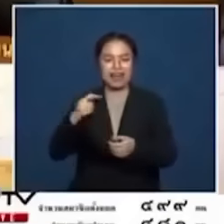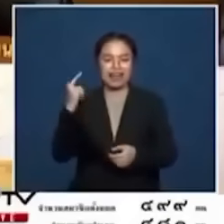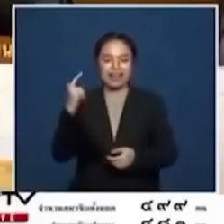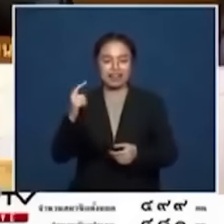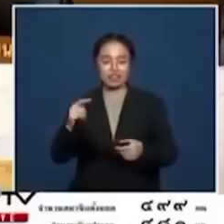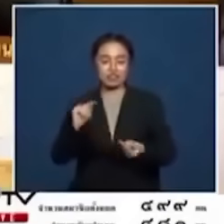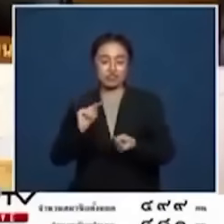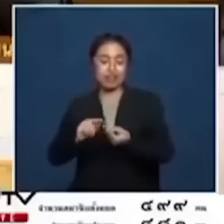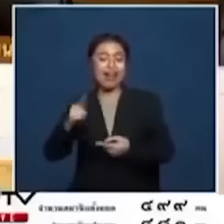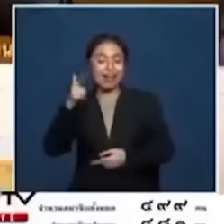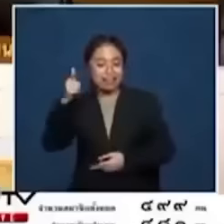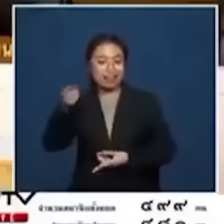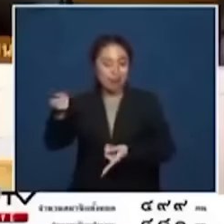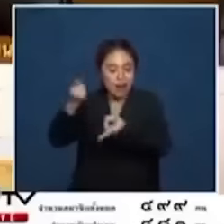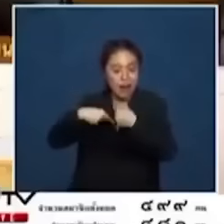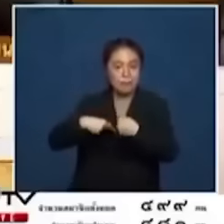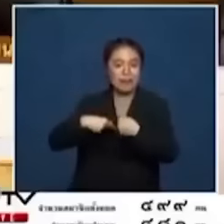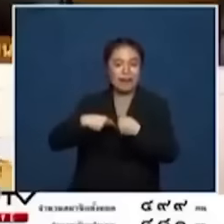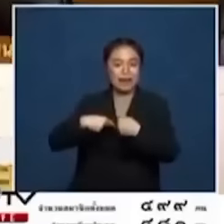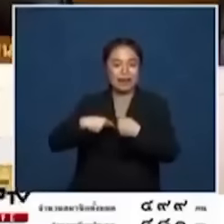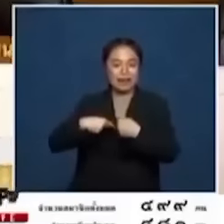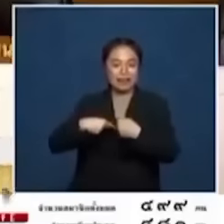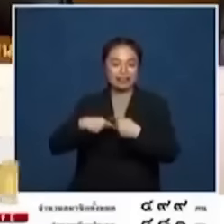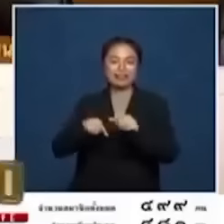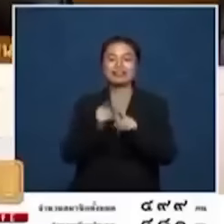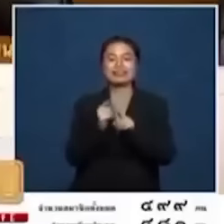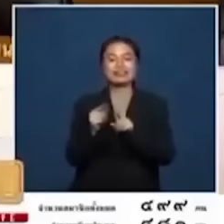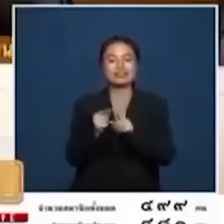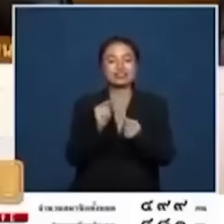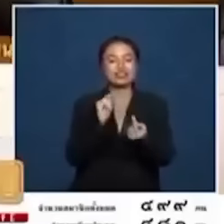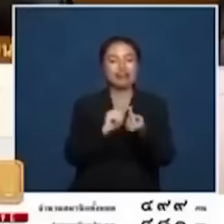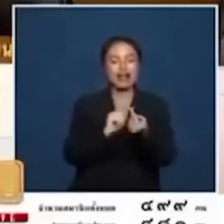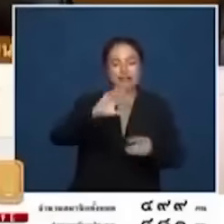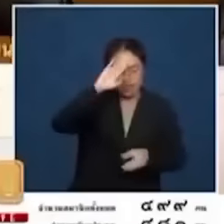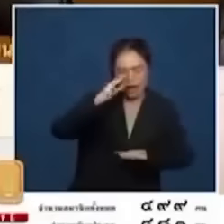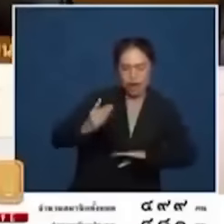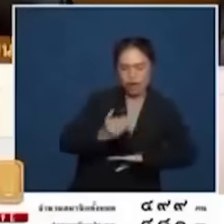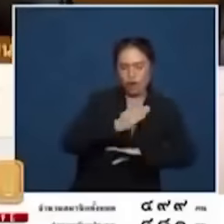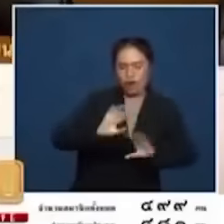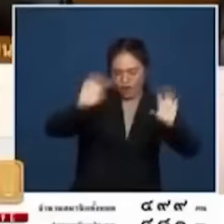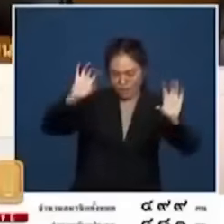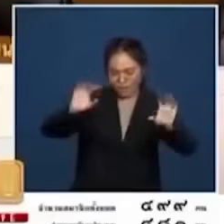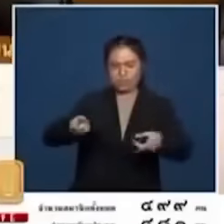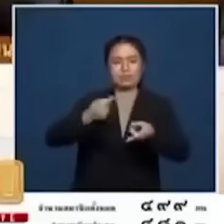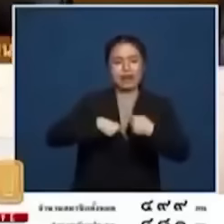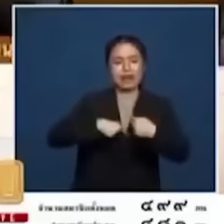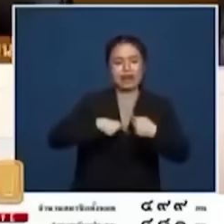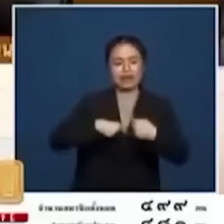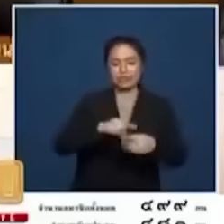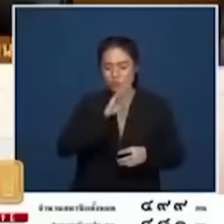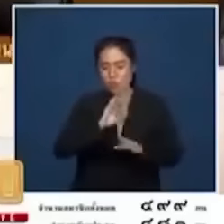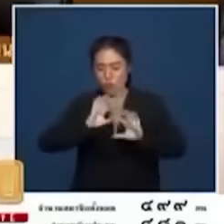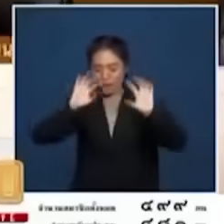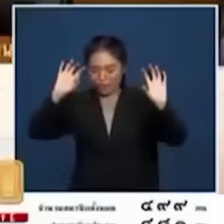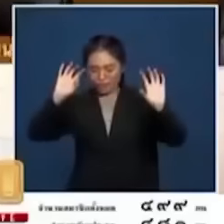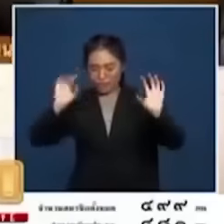จะปฏิบัติต่อผู้นั้นเหมือนผู้กระทำผิดไม่ได้จึงต้องมาทำตรงนี้นะเพื่อรักษาไว้ซึ่งความสูงสุดหรือความ